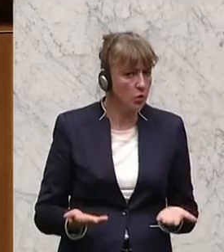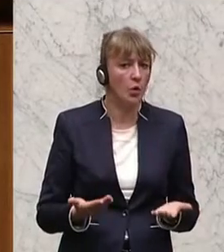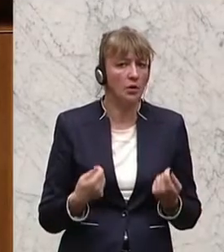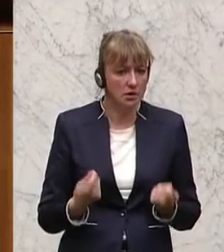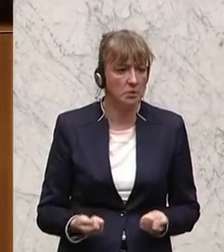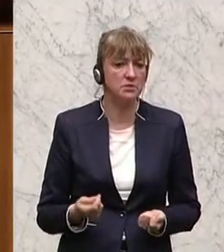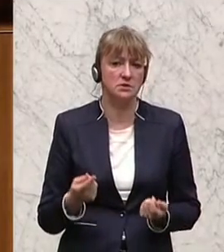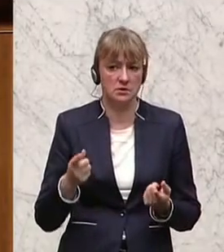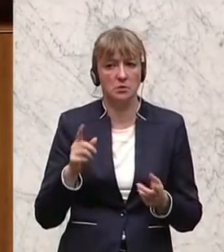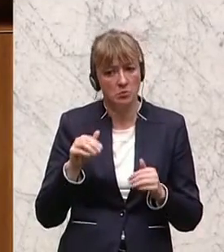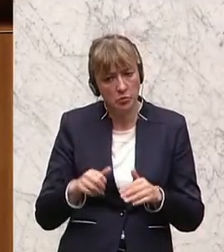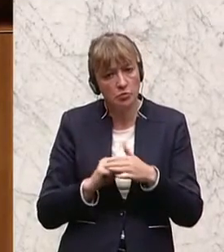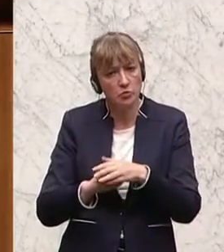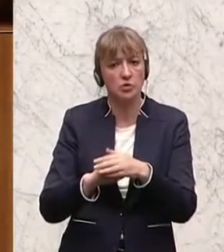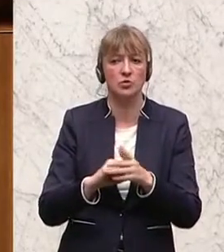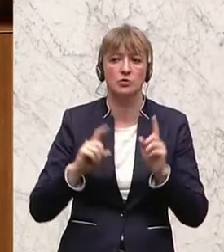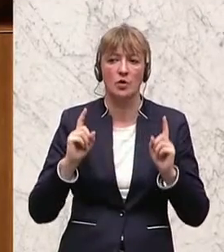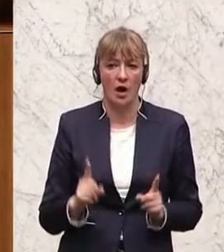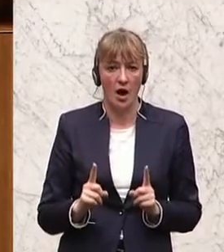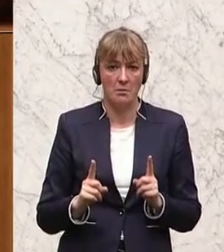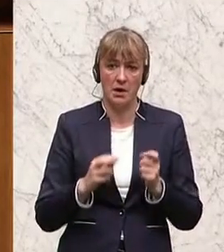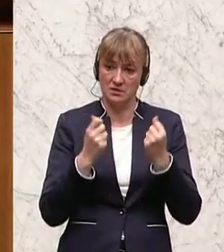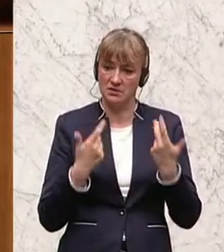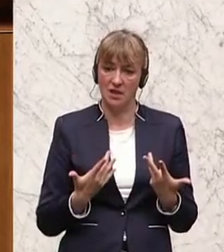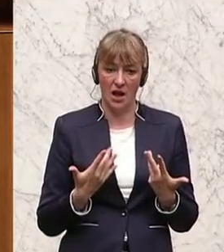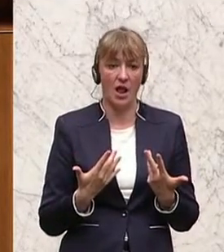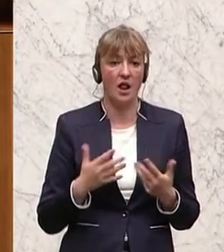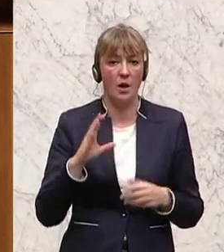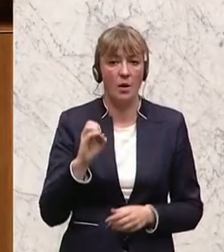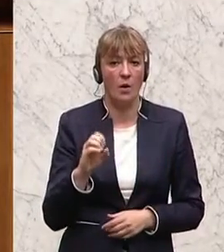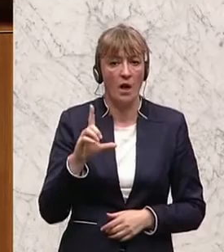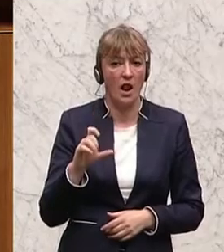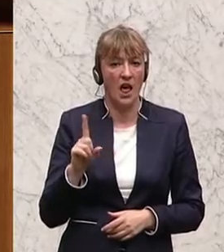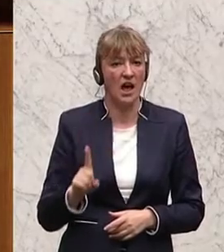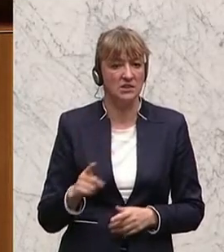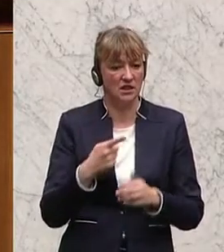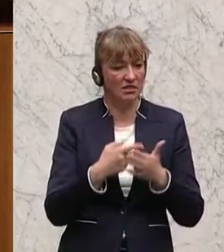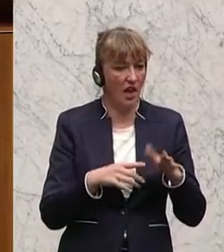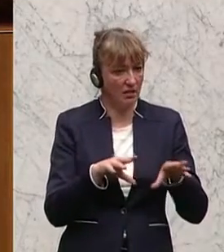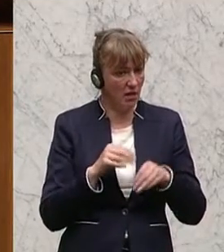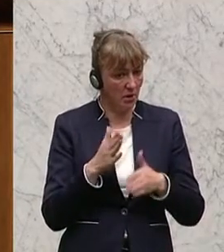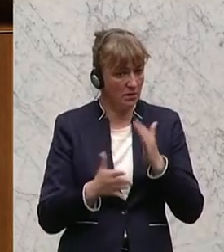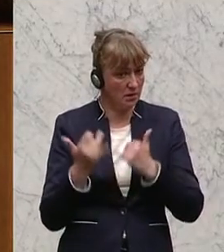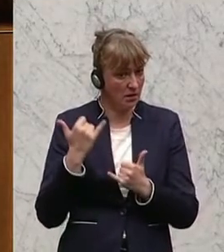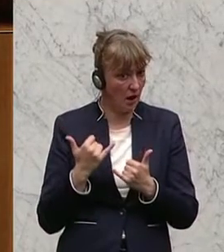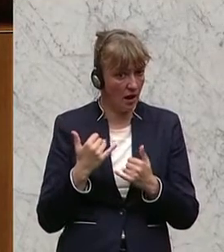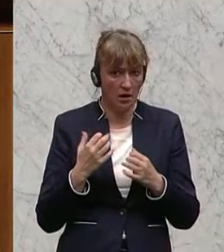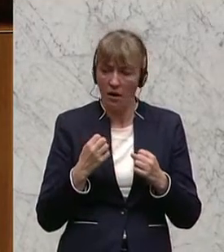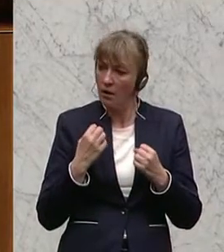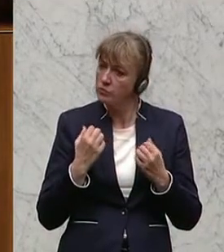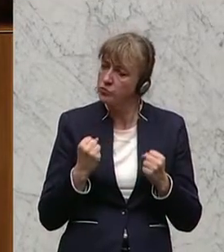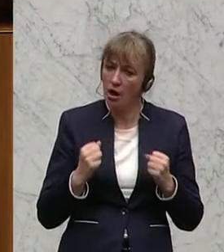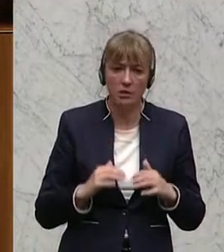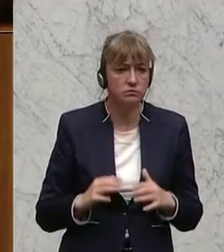dürfen nicht durch den Rost fallen. Aber die Anzahl der ÜLAS-Teilnehmer in den letzten Jahren ist ja dermaßen